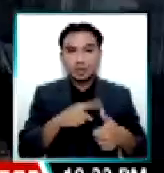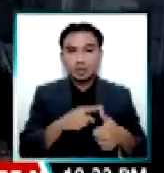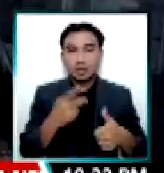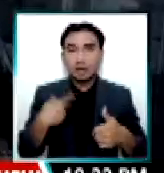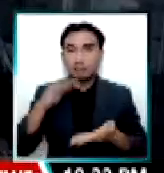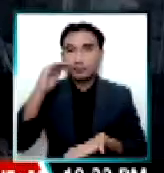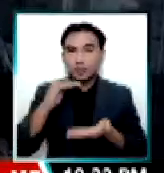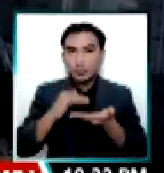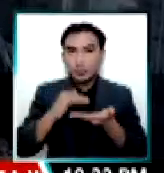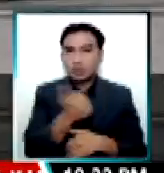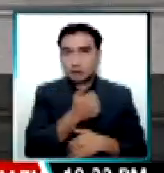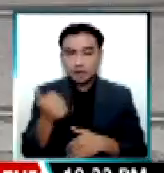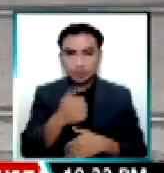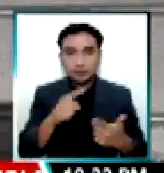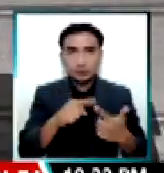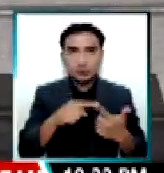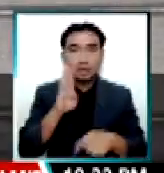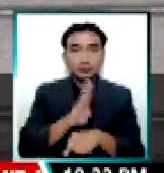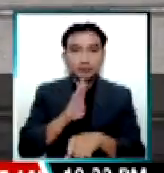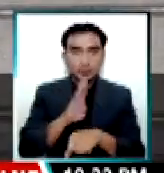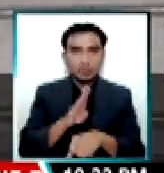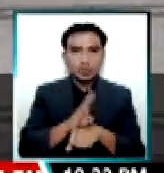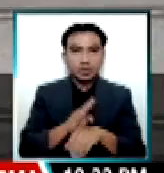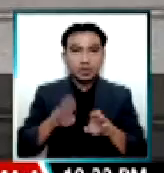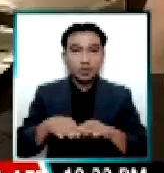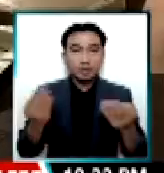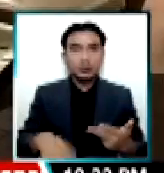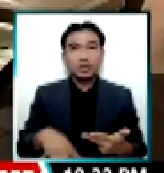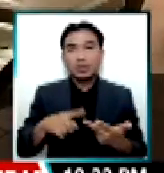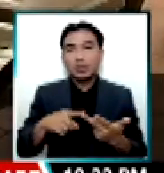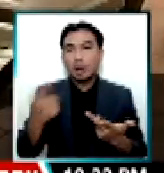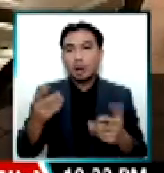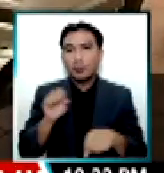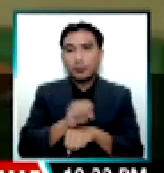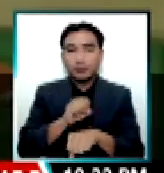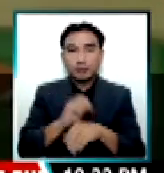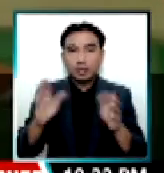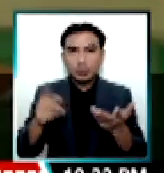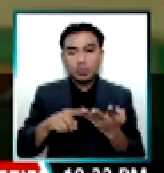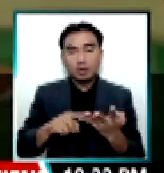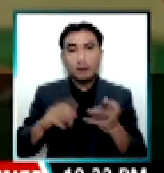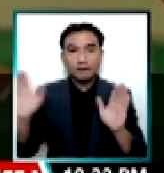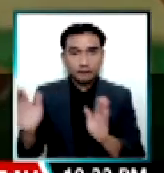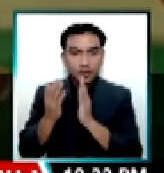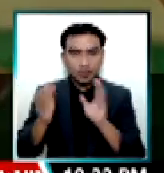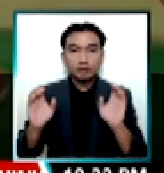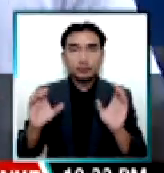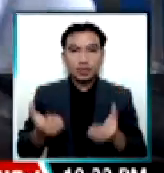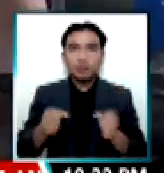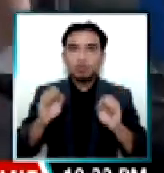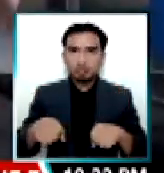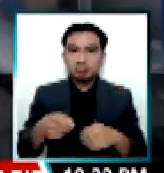at sa mga business establishment. Ang pagbabalik opisina ng mga manggagawa o face-to-face classes sa pasukan, baka pwede raw munang